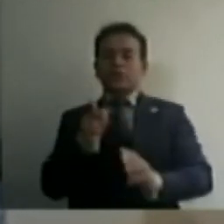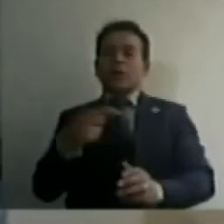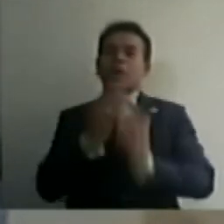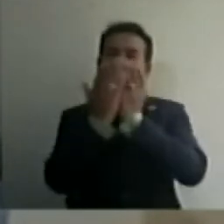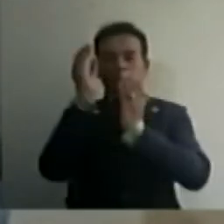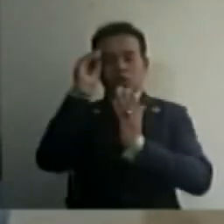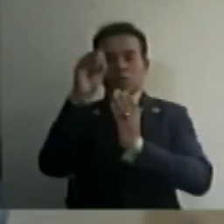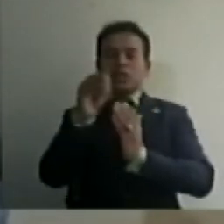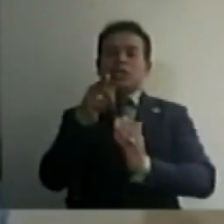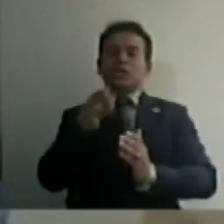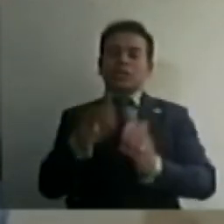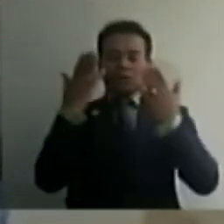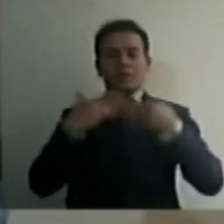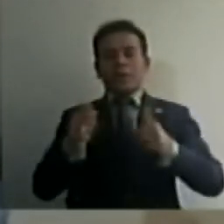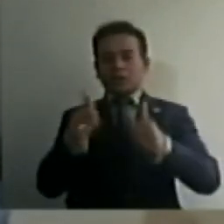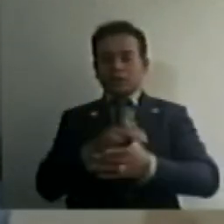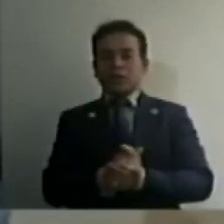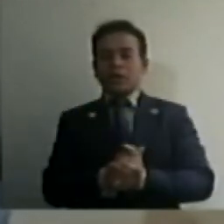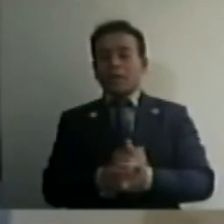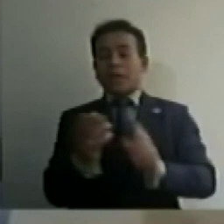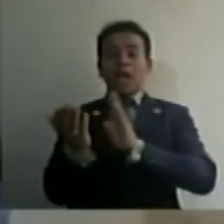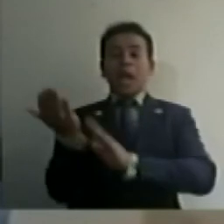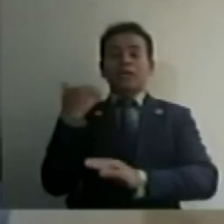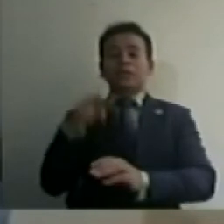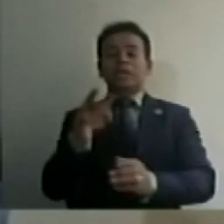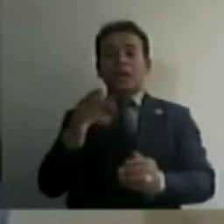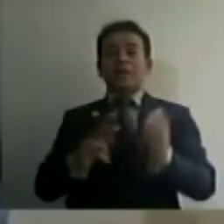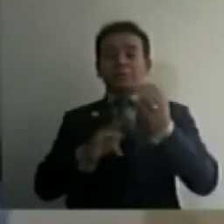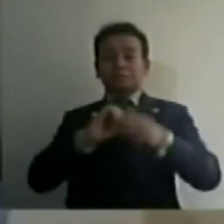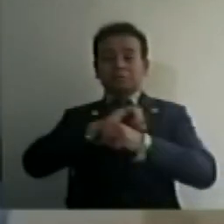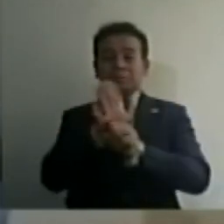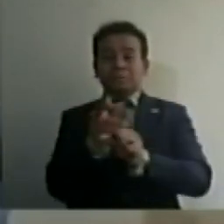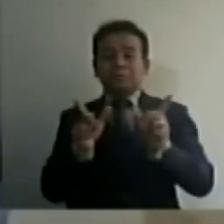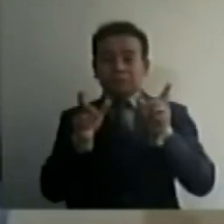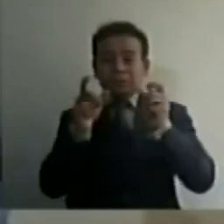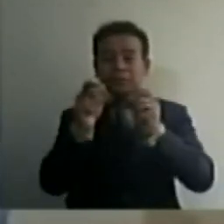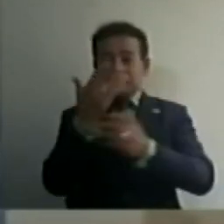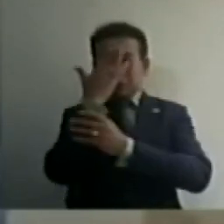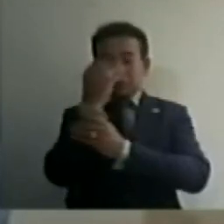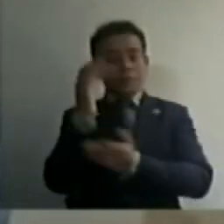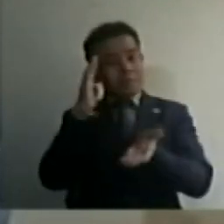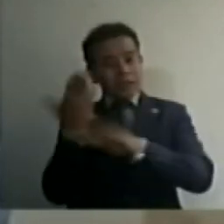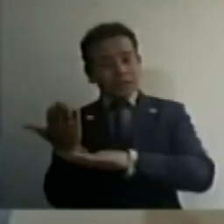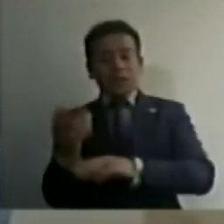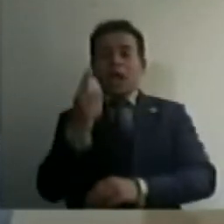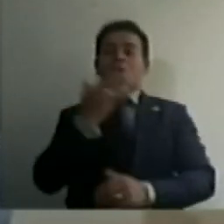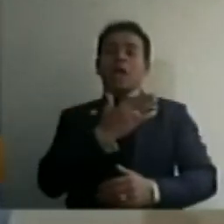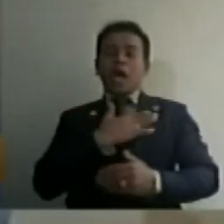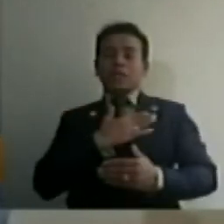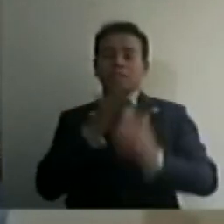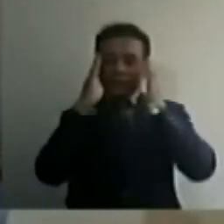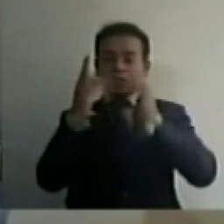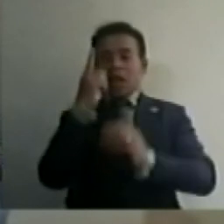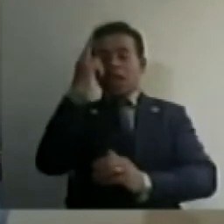আত্মার মাগফিরাত কামনা করি। আমরা আরো বলতে চাই পরিশেষে যে আমাদের মূল মন্ত্র হলো ঘরে